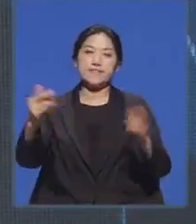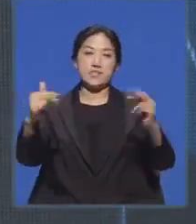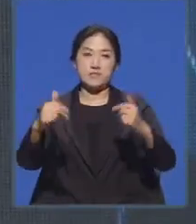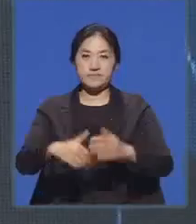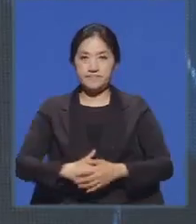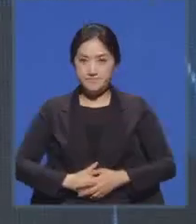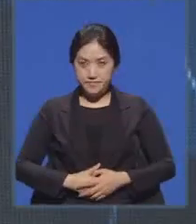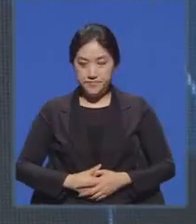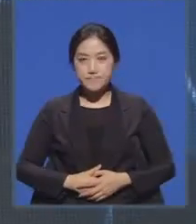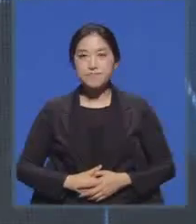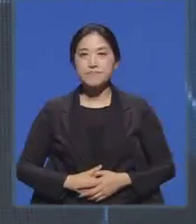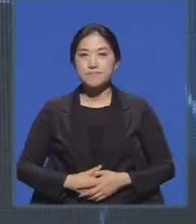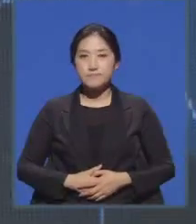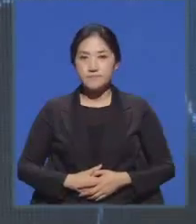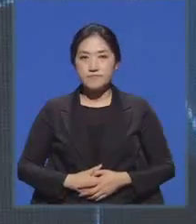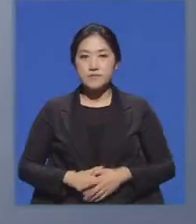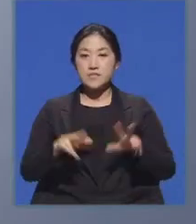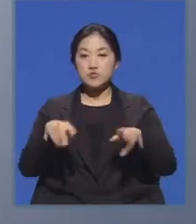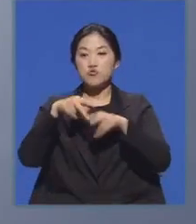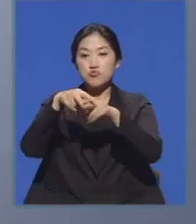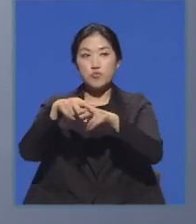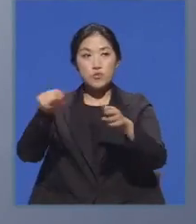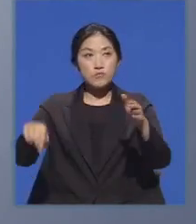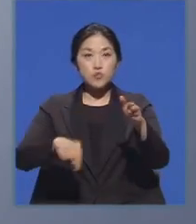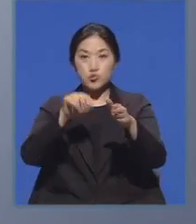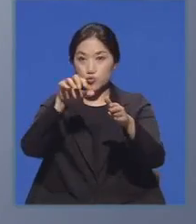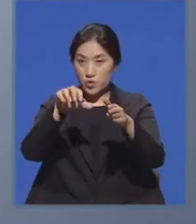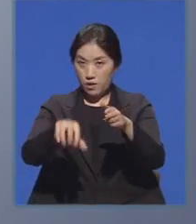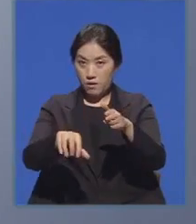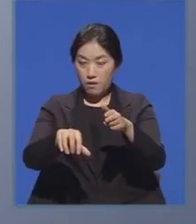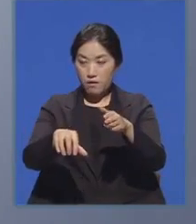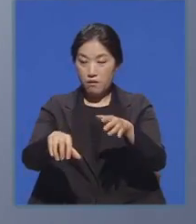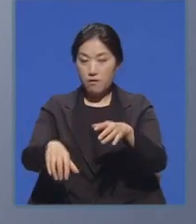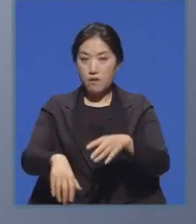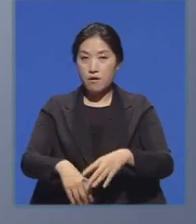있겠습니다. 지금 후보님들 중에서